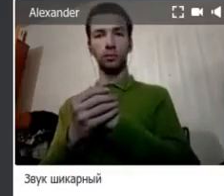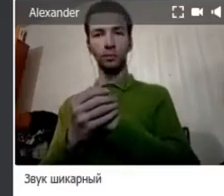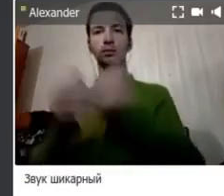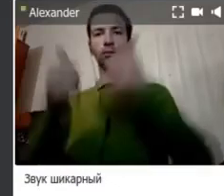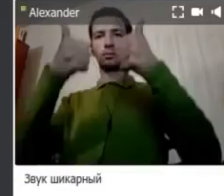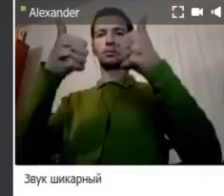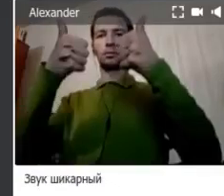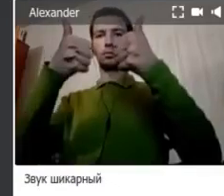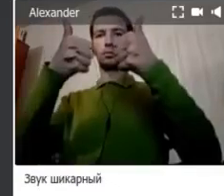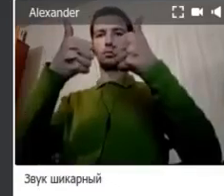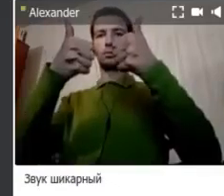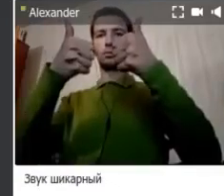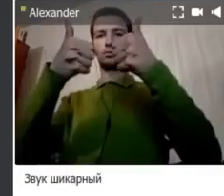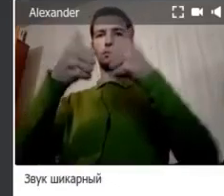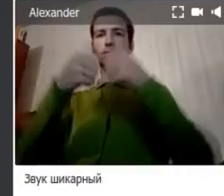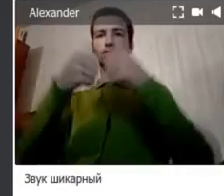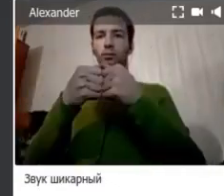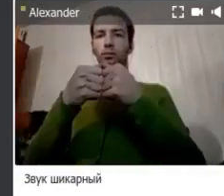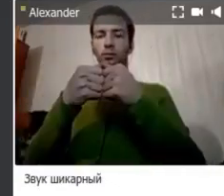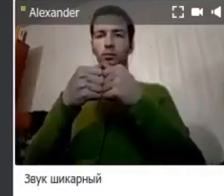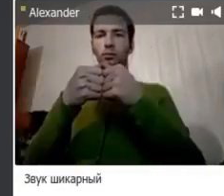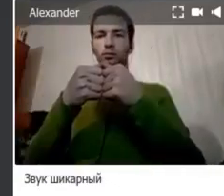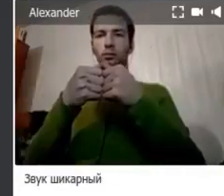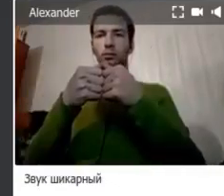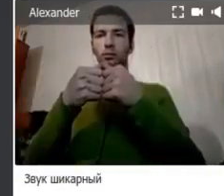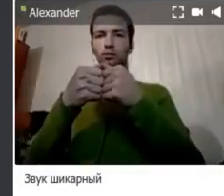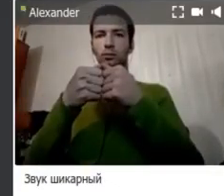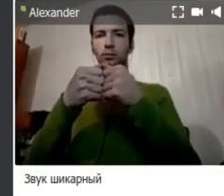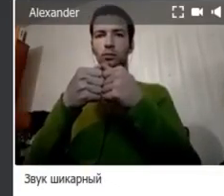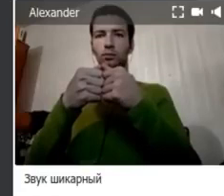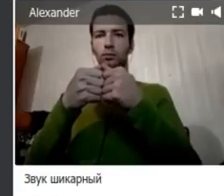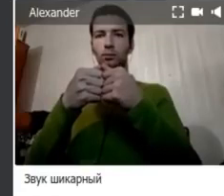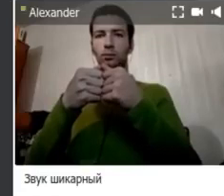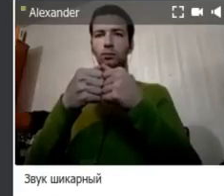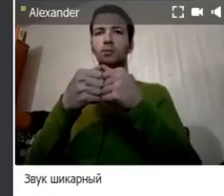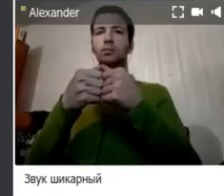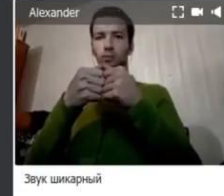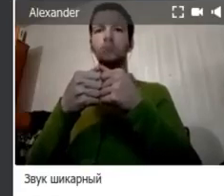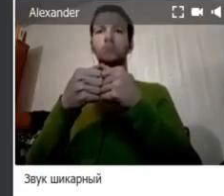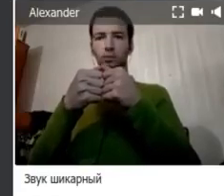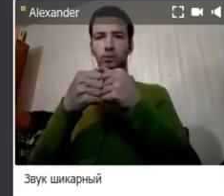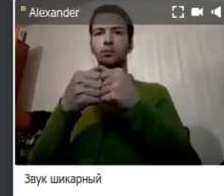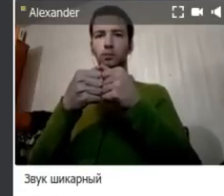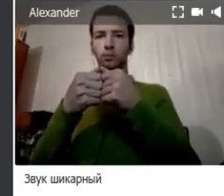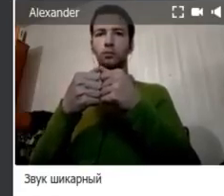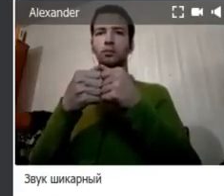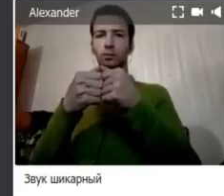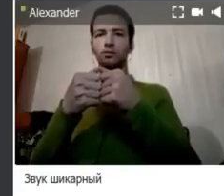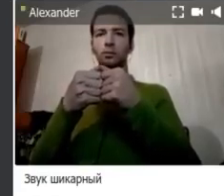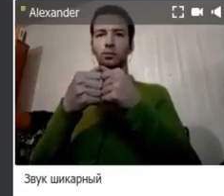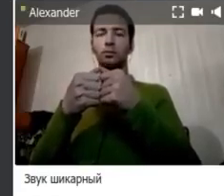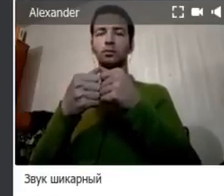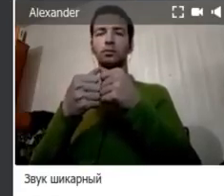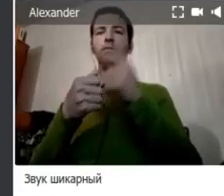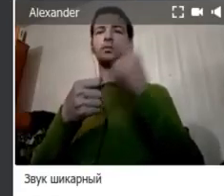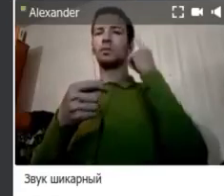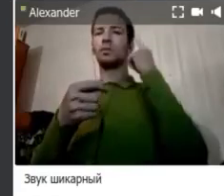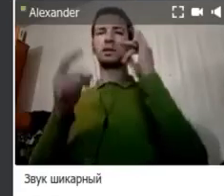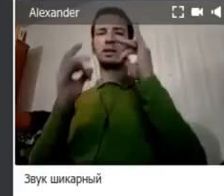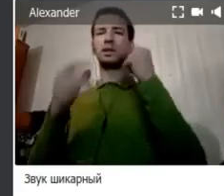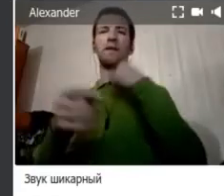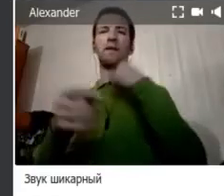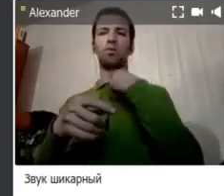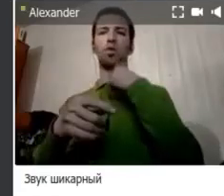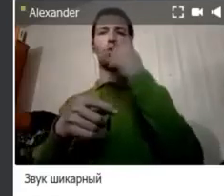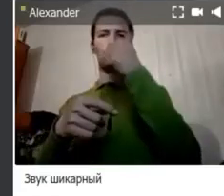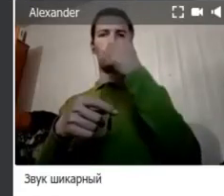внизу есть шкала, и там есть уровень звука. Попробуйте настроить там. Итак, спасибо, спасибо, коллеги,